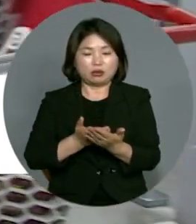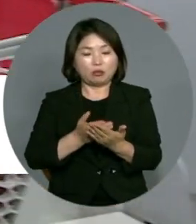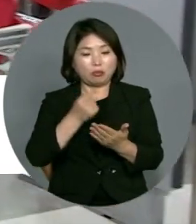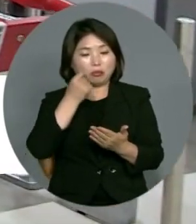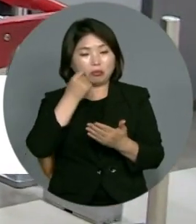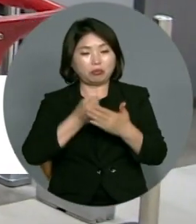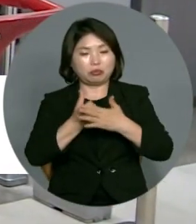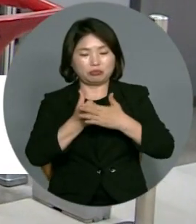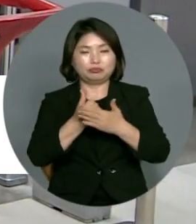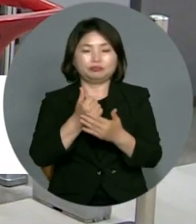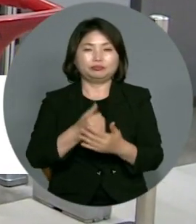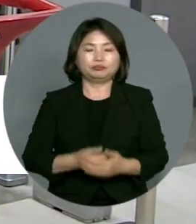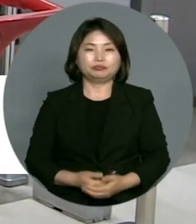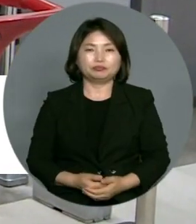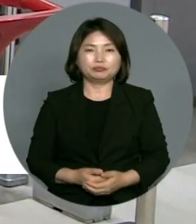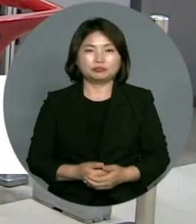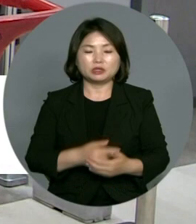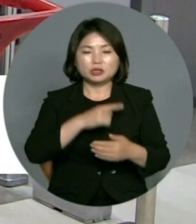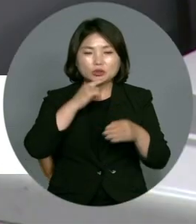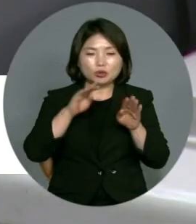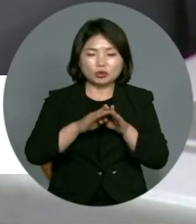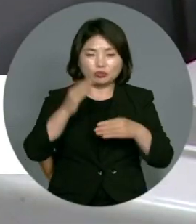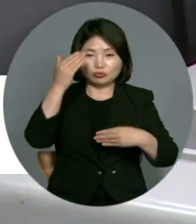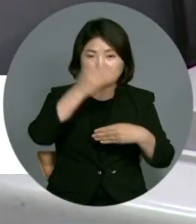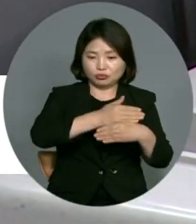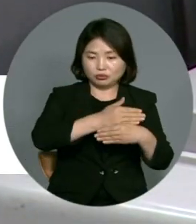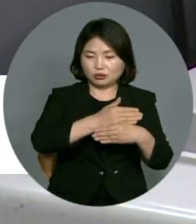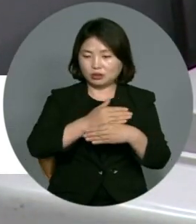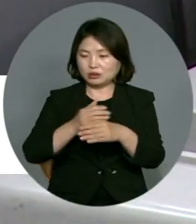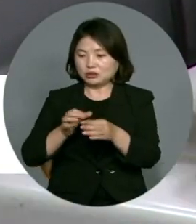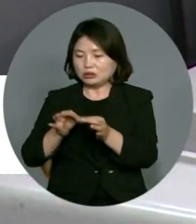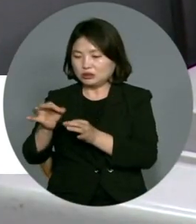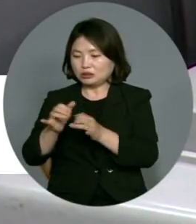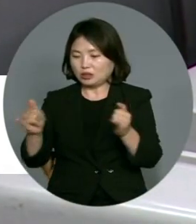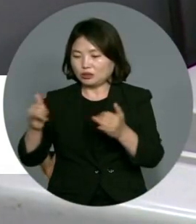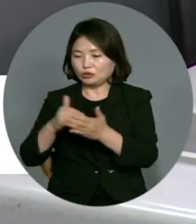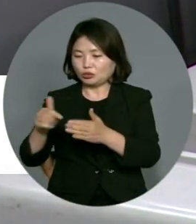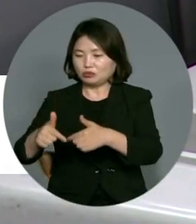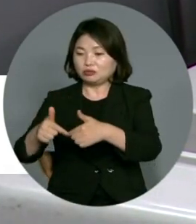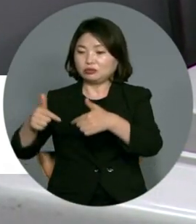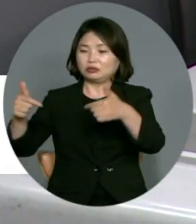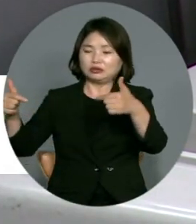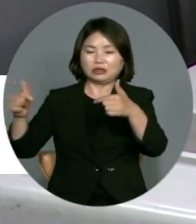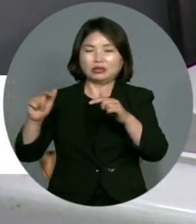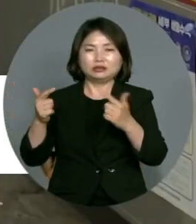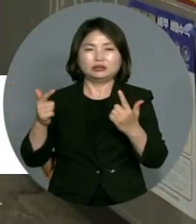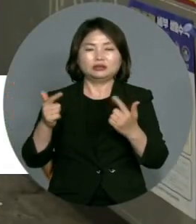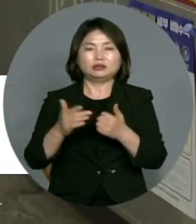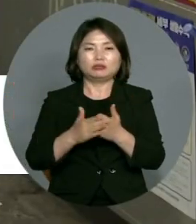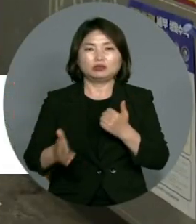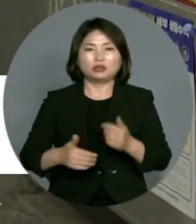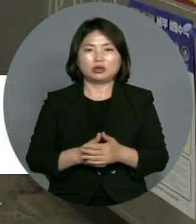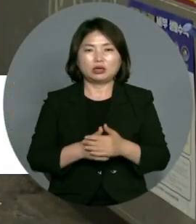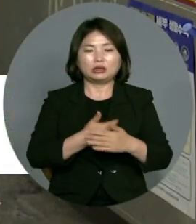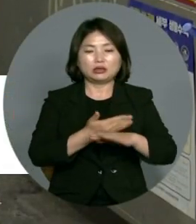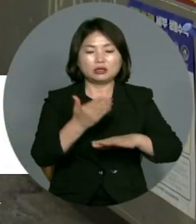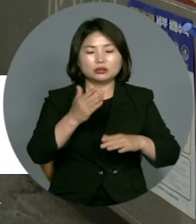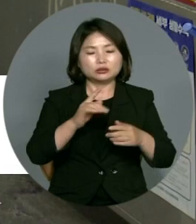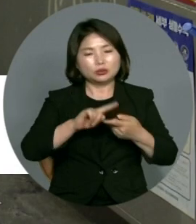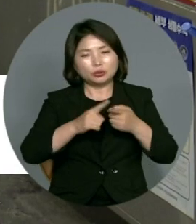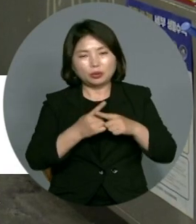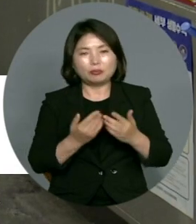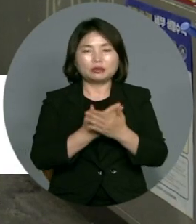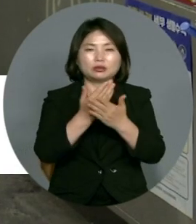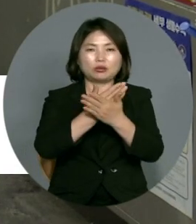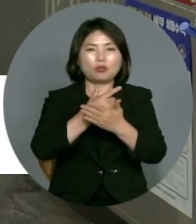눈길을 끌었습니다. 일요일 문을 닫는다고 해서 전통시장 손님이 많이 느는 게 아니어서 다른 상생